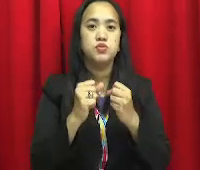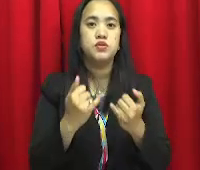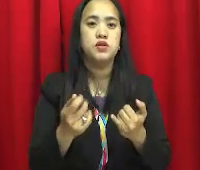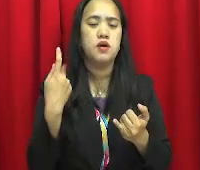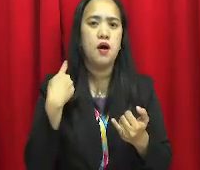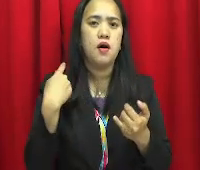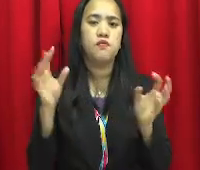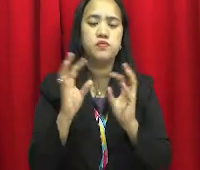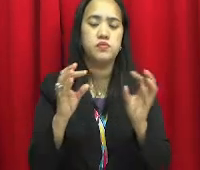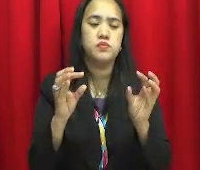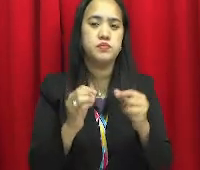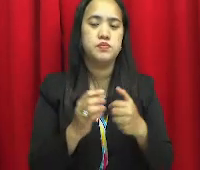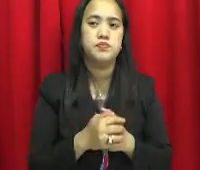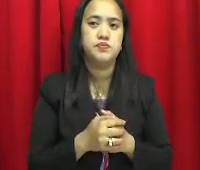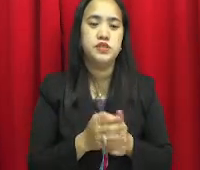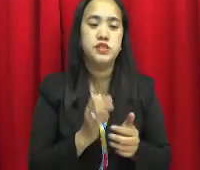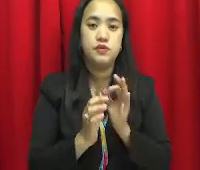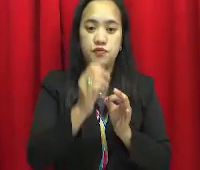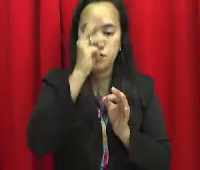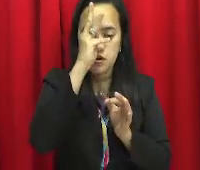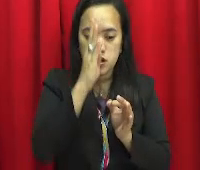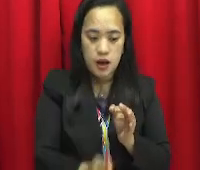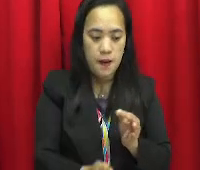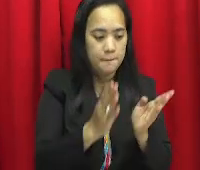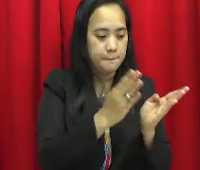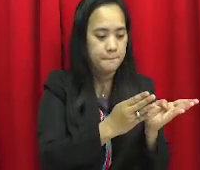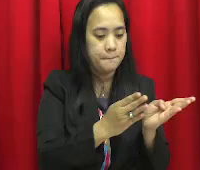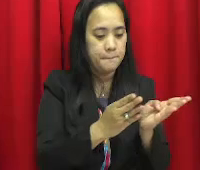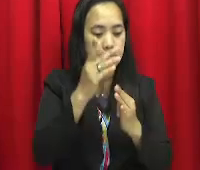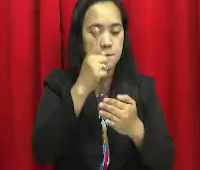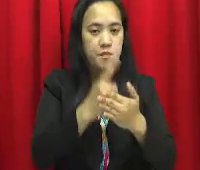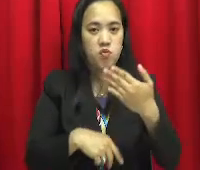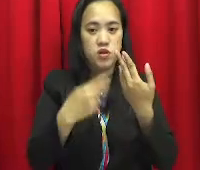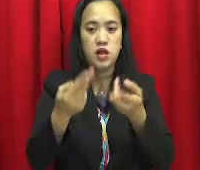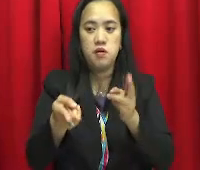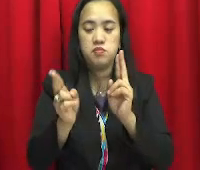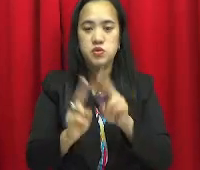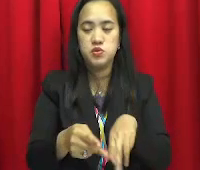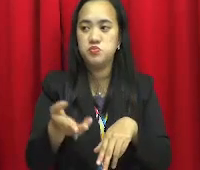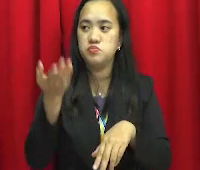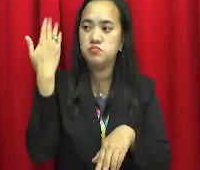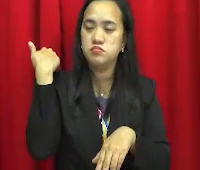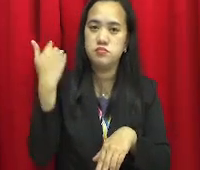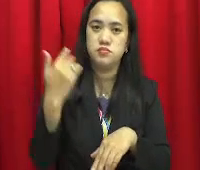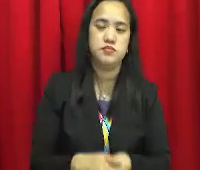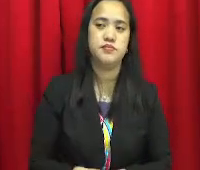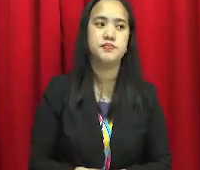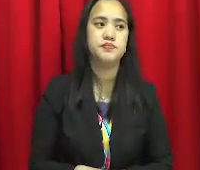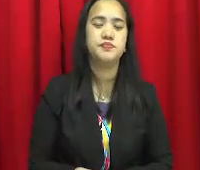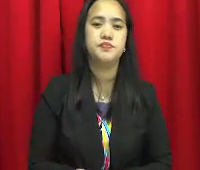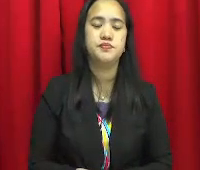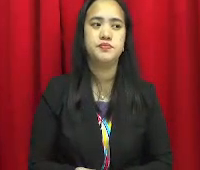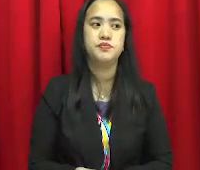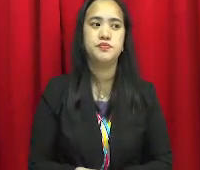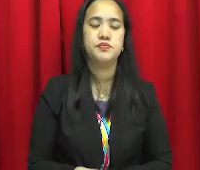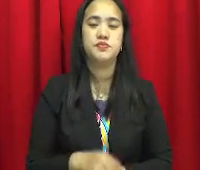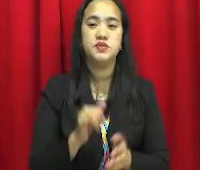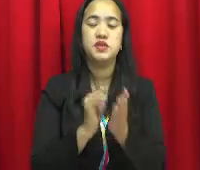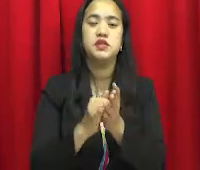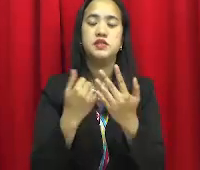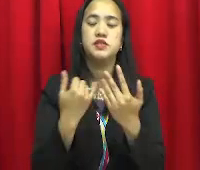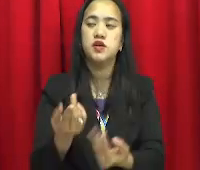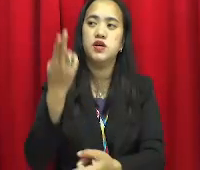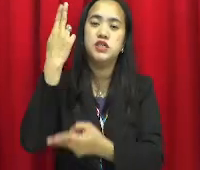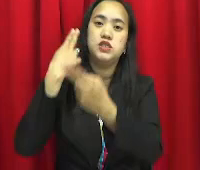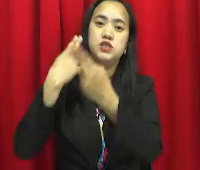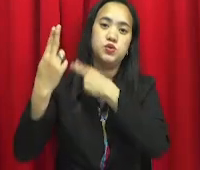mabuti ngayon. Pag pinaalala sa iyo ng Diablo, yung ginawa mo kahapon. Yan, yeah. History na yan, diba? Sir. Yes, sir. Totoo yan. I'm telling you,